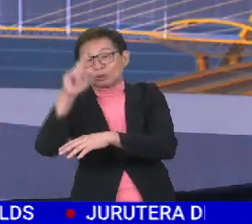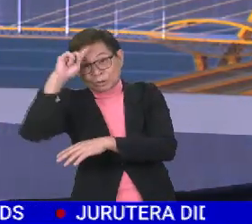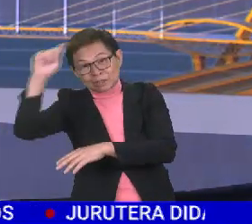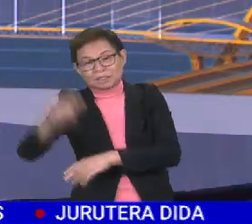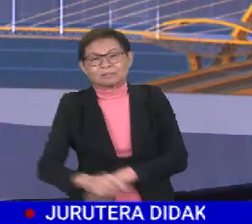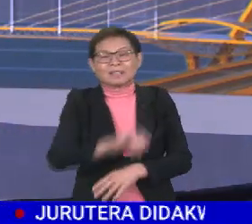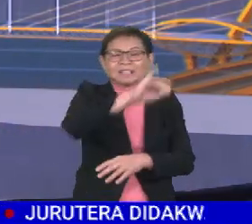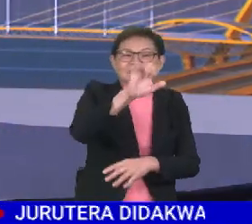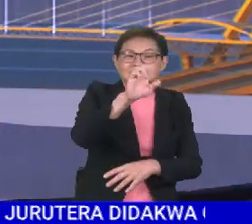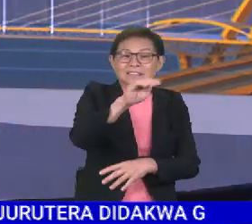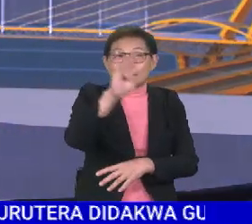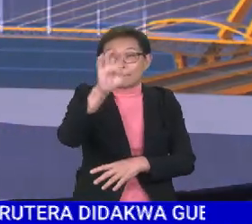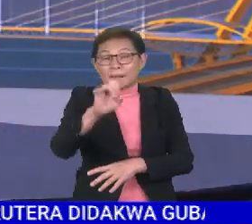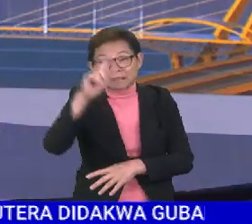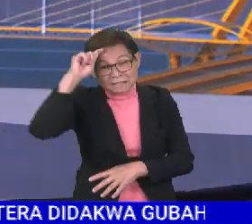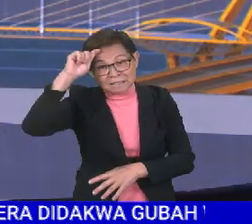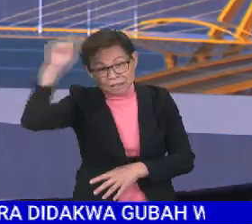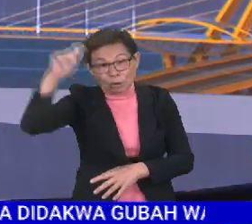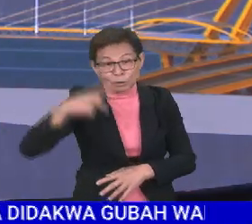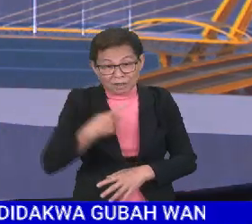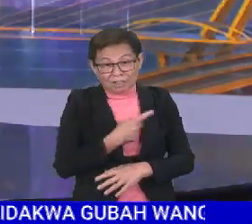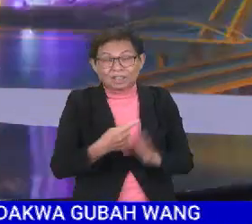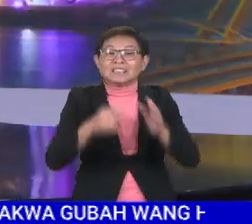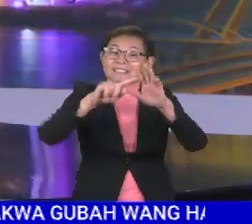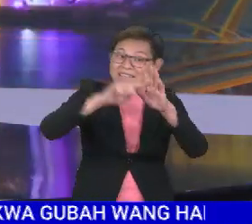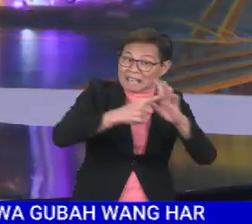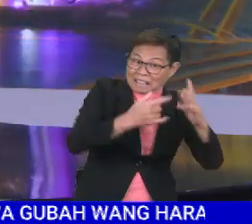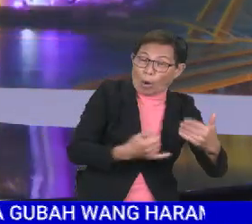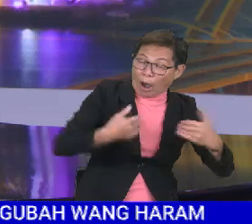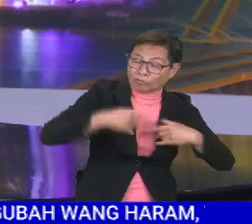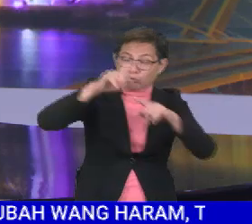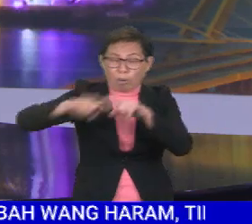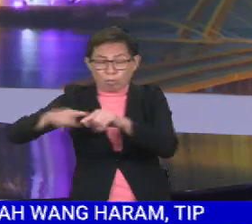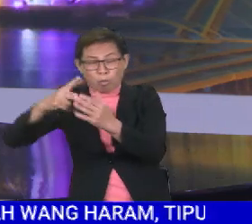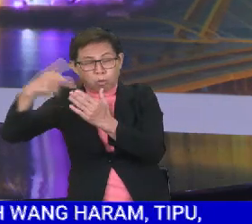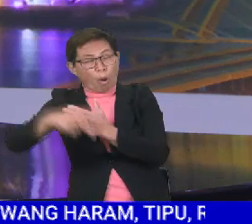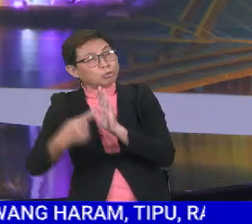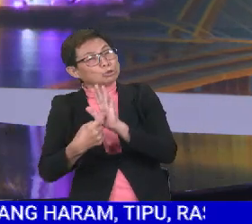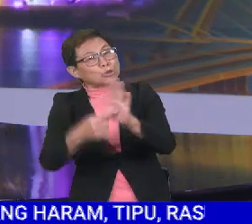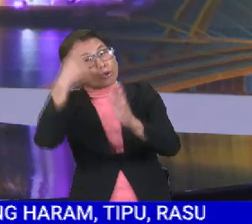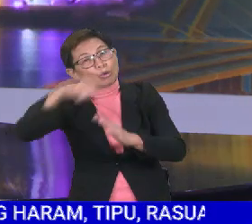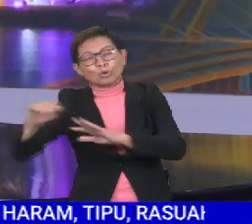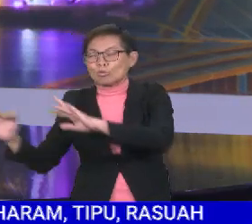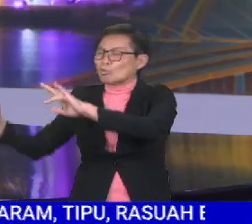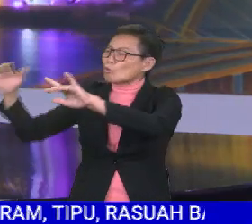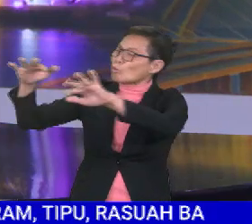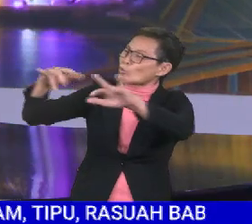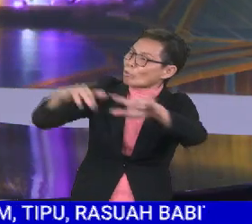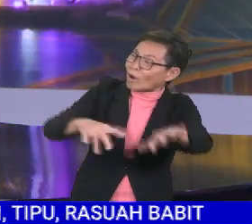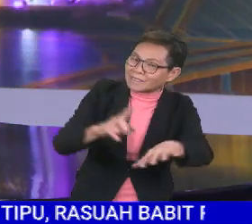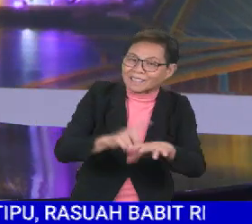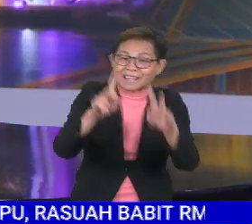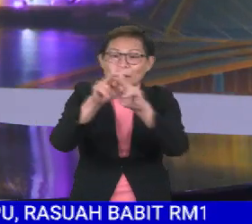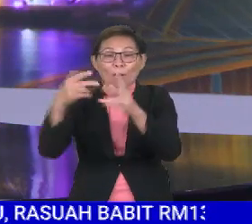Program Jemba Terengganu kita yang membuka tirai hari ini tampil dengan pelbagai pengisian menarik disajikan kepada pengunjung. Bertempat